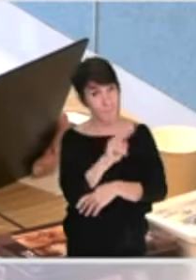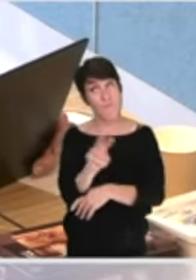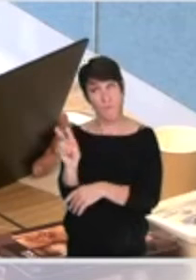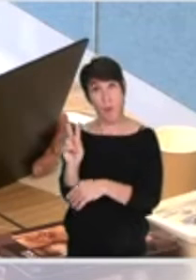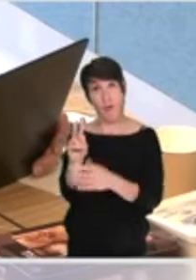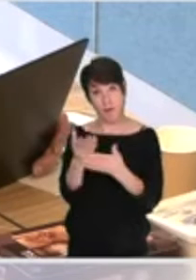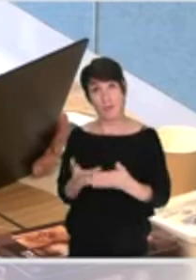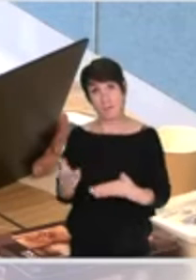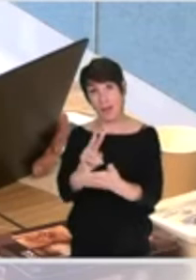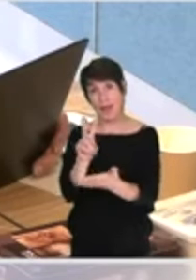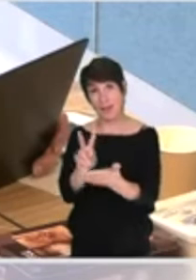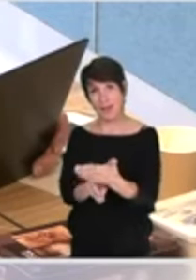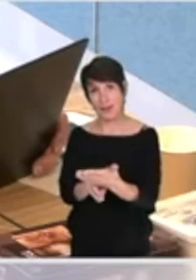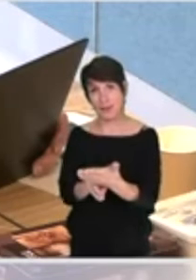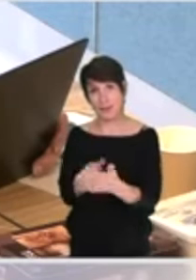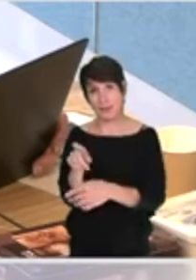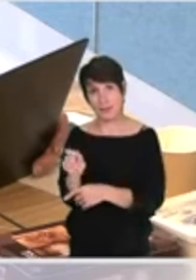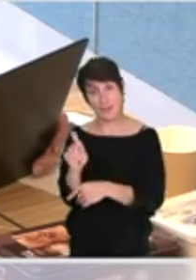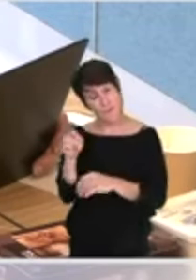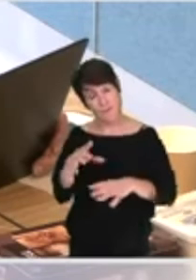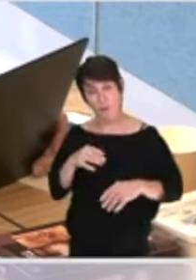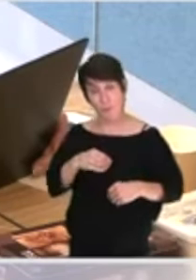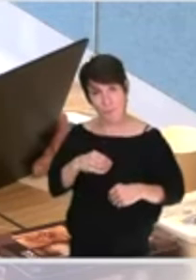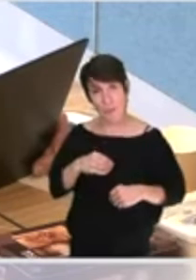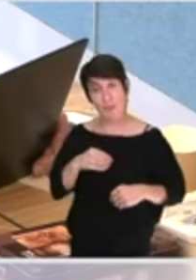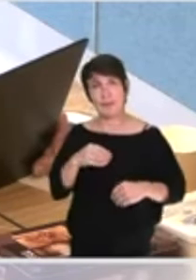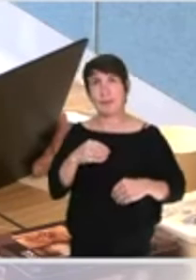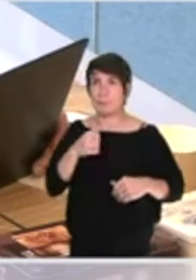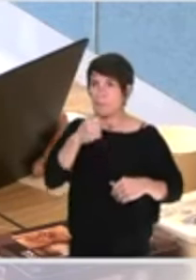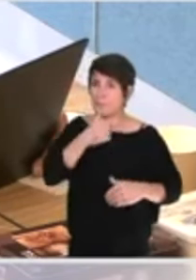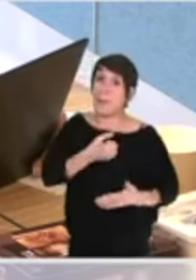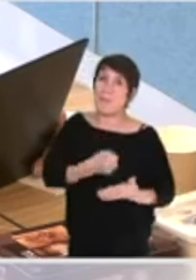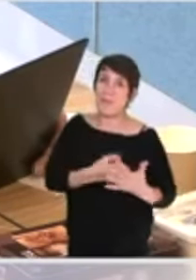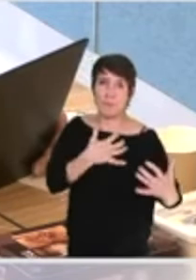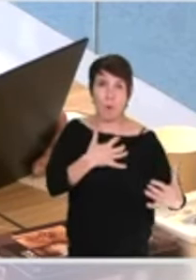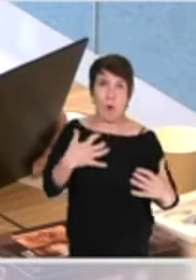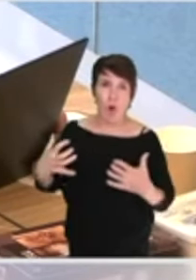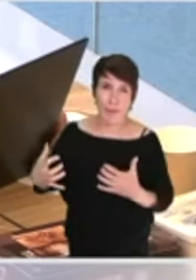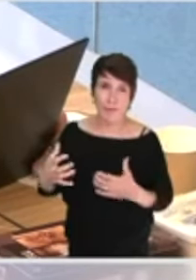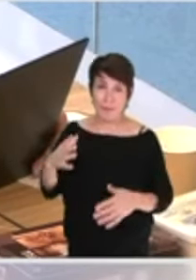et de faire preuve d'un minimum d'empathie et d'humanité. Je vous remercie.